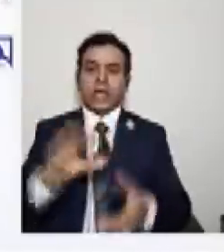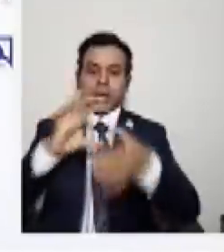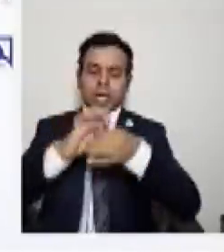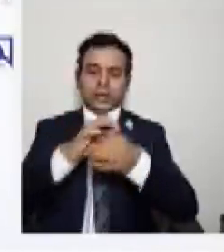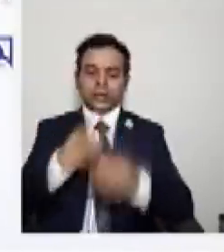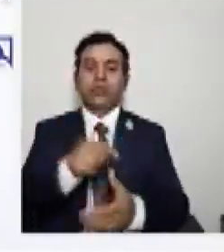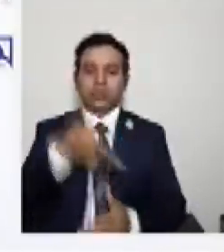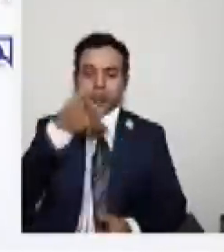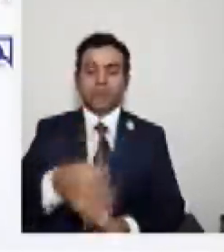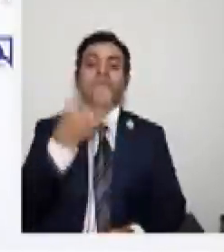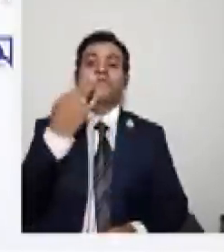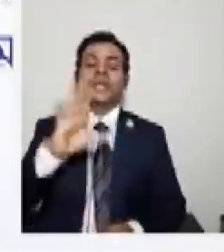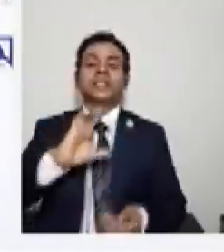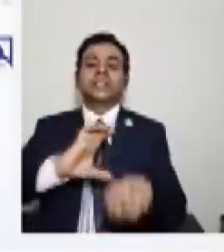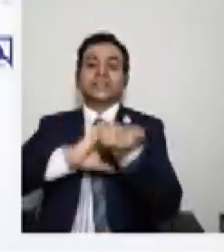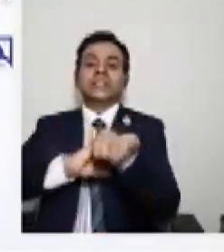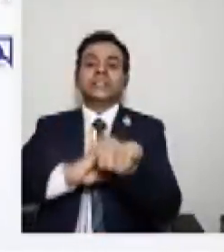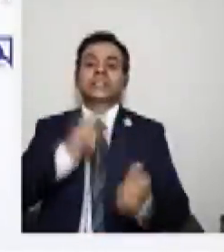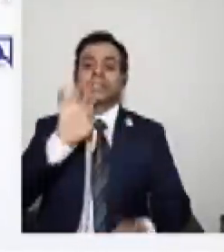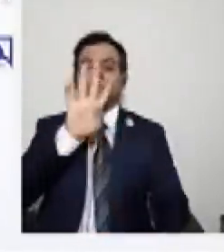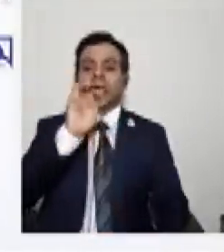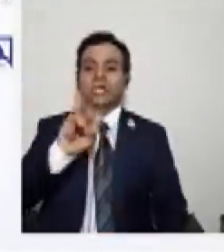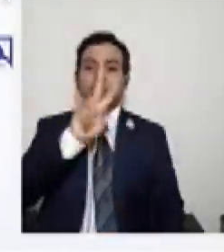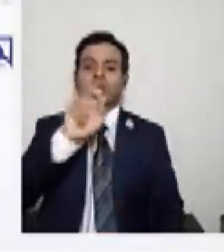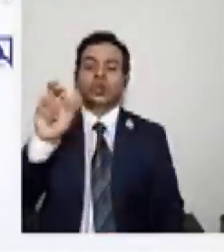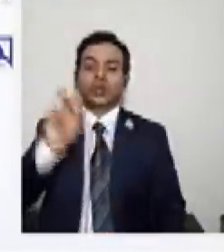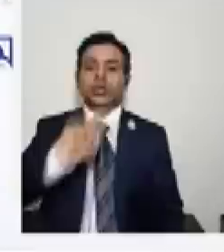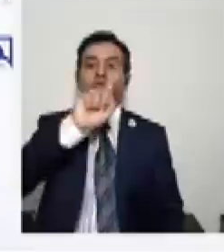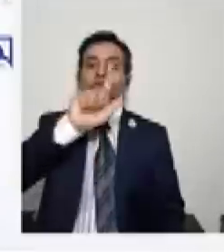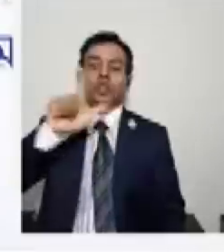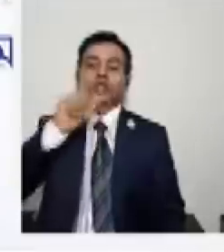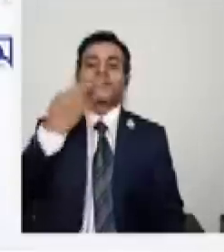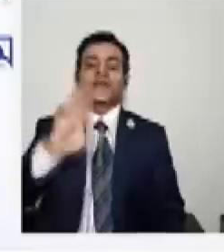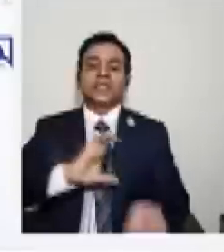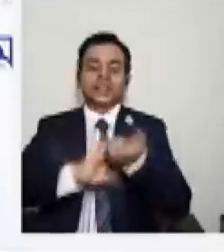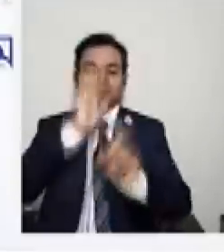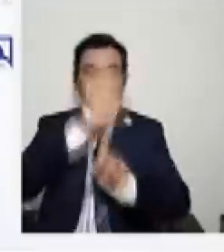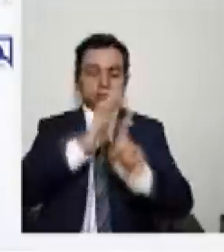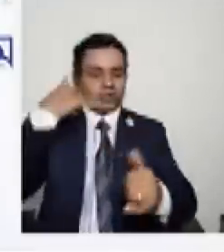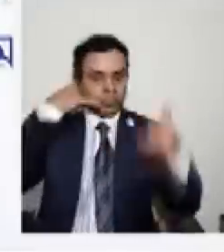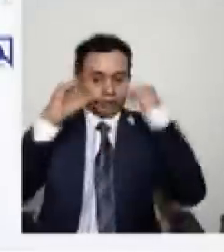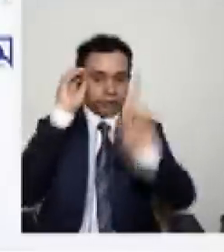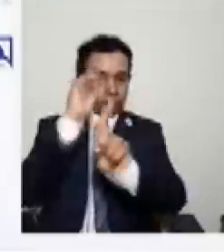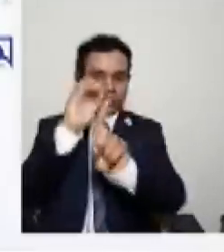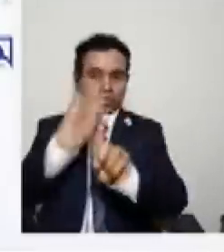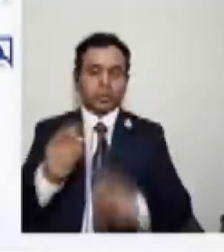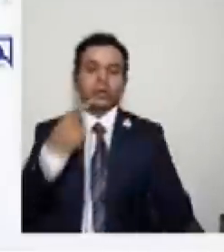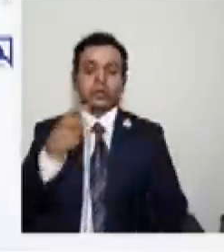24 ঘন্টায় নতুন করে 5 জন চিকিৎসক সংযুক্ত হয়েছেন এই সেবার মধ্যে। বর্তমানে স্বেচ্ছাভিত্তিতে সেবা দিয়ে